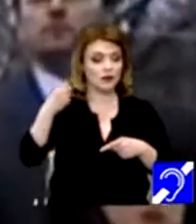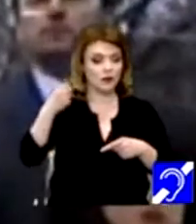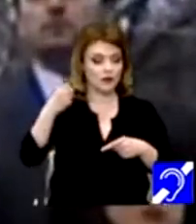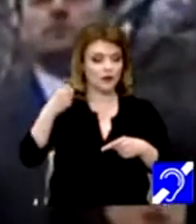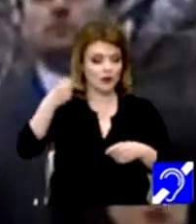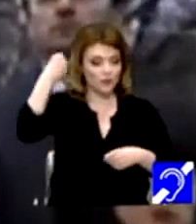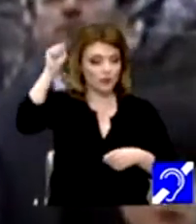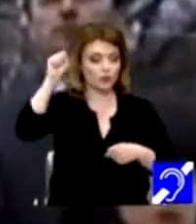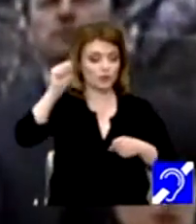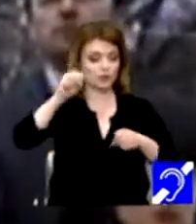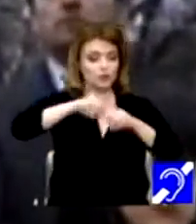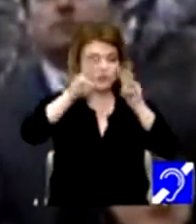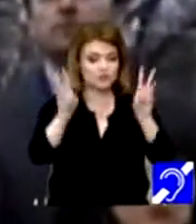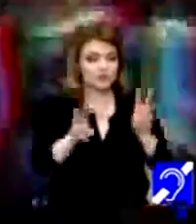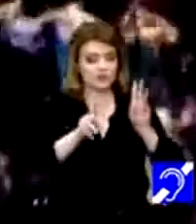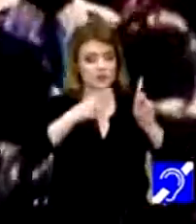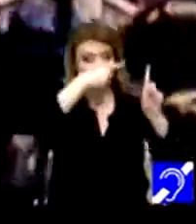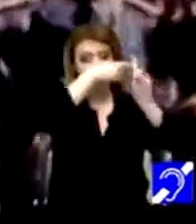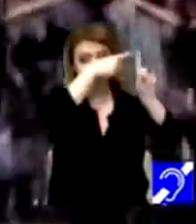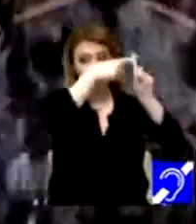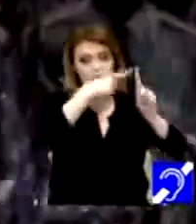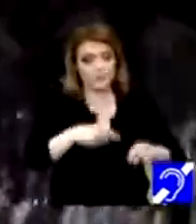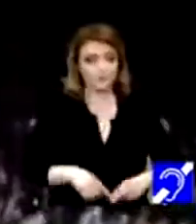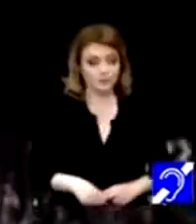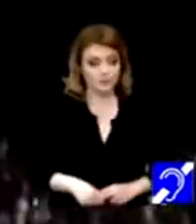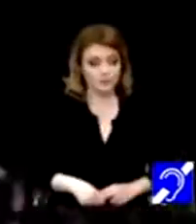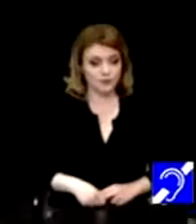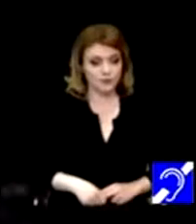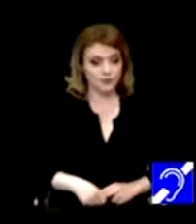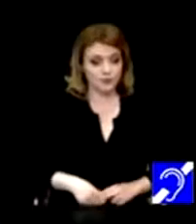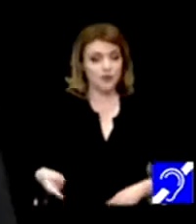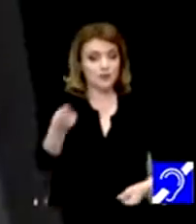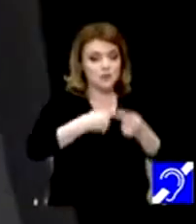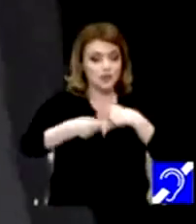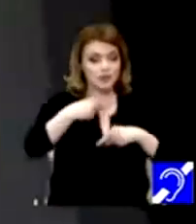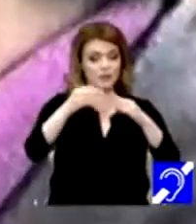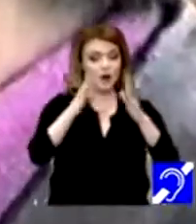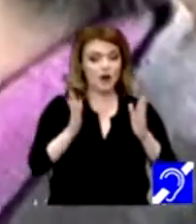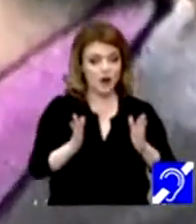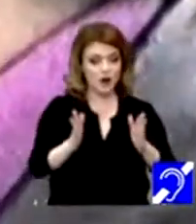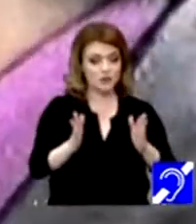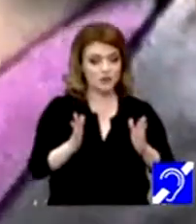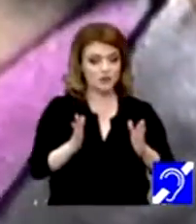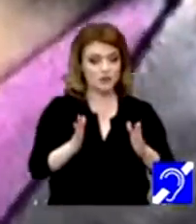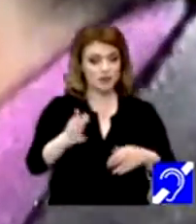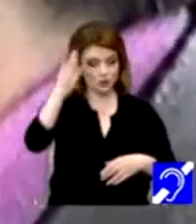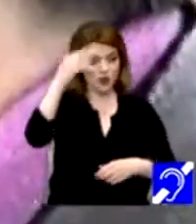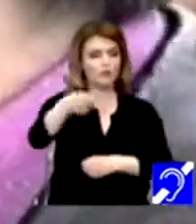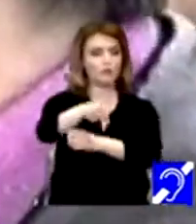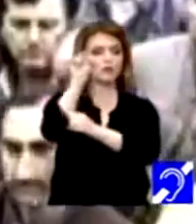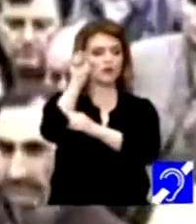Sfânta Cruce în mine, să revin acasă cu capul ridicat